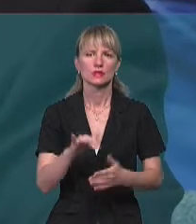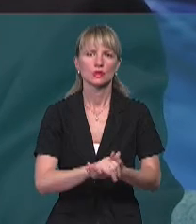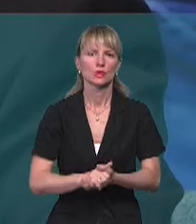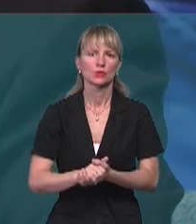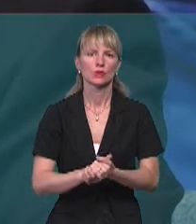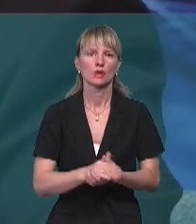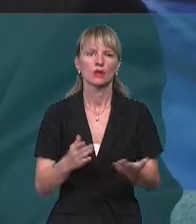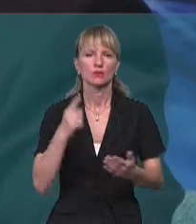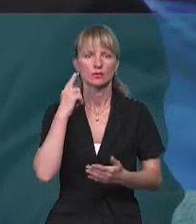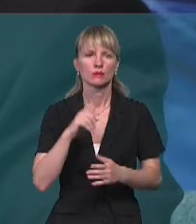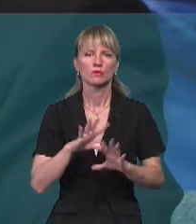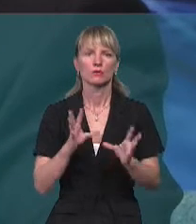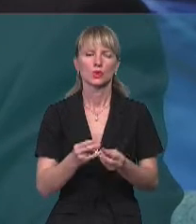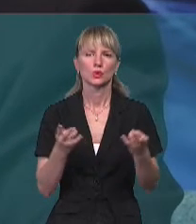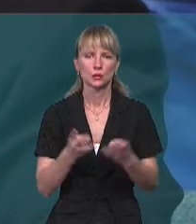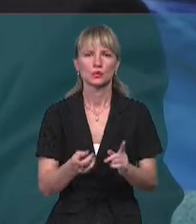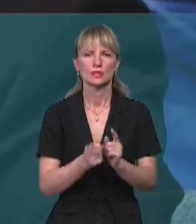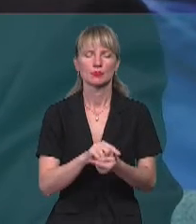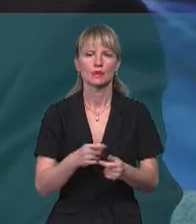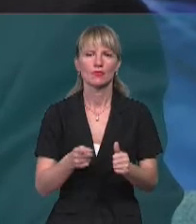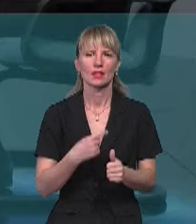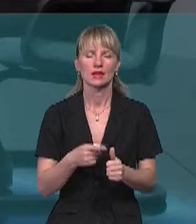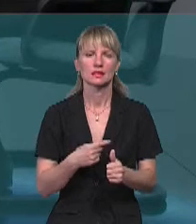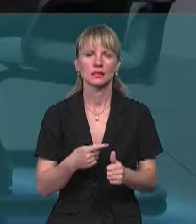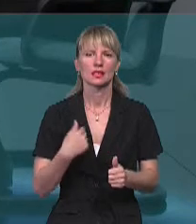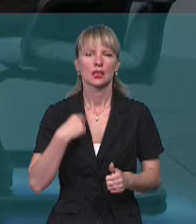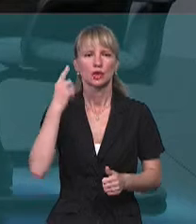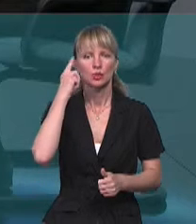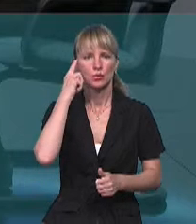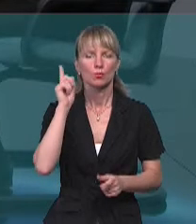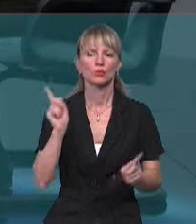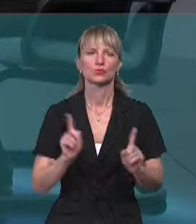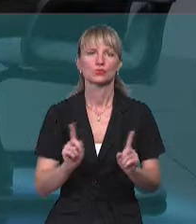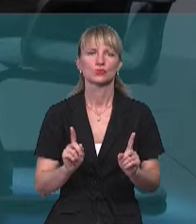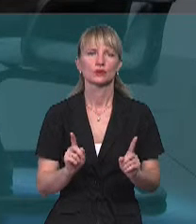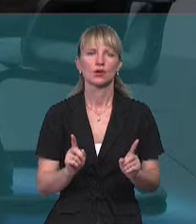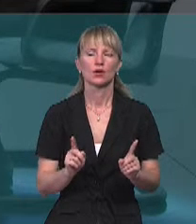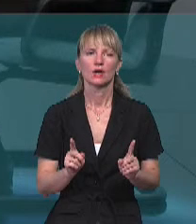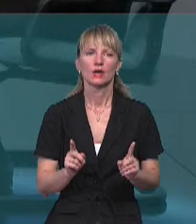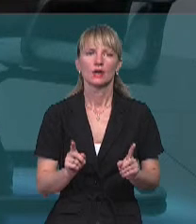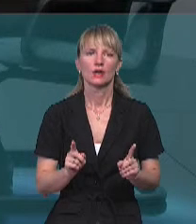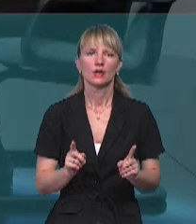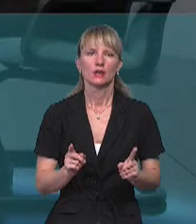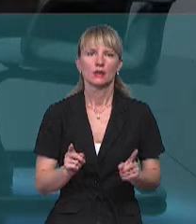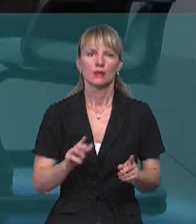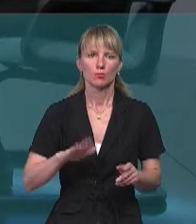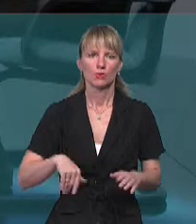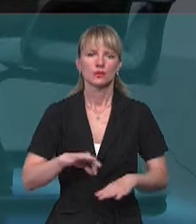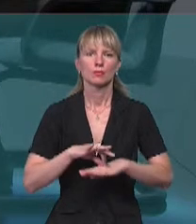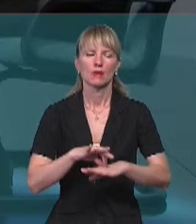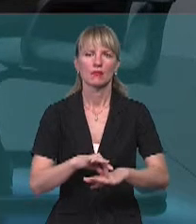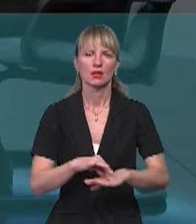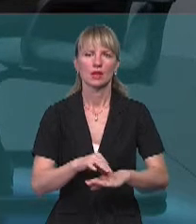как вы гадаете, чи загалом потрібно змінювати назву? Ну, я думаю, что если после проведения